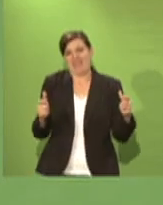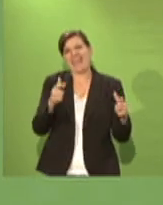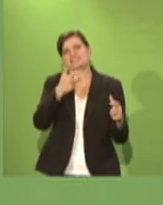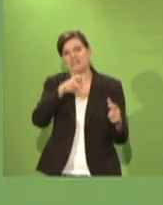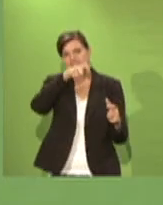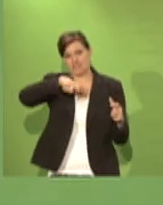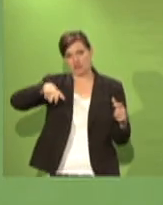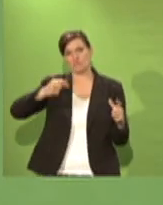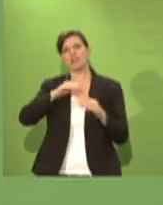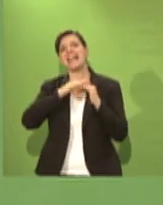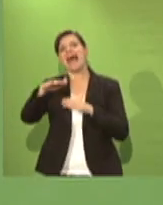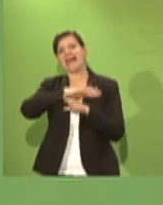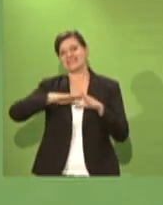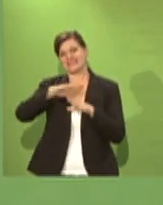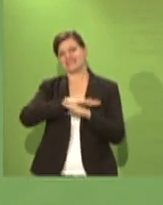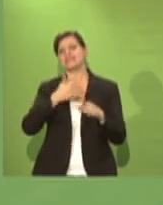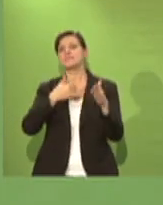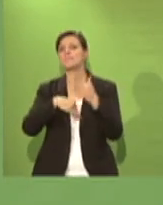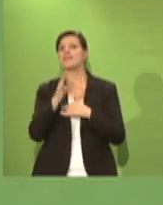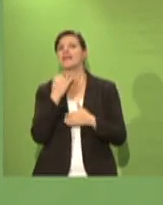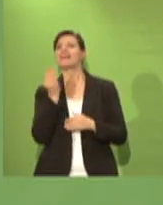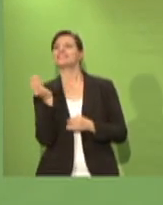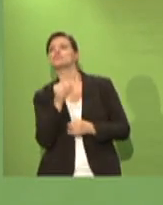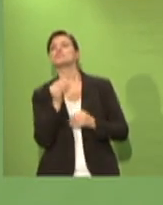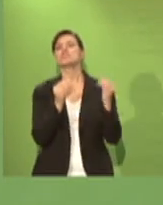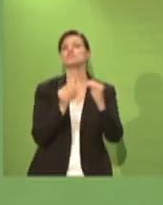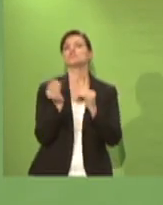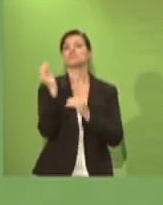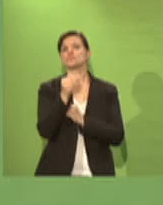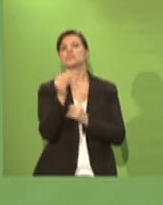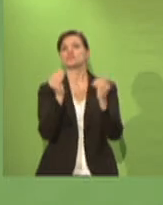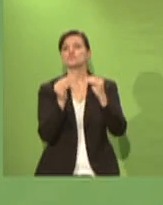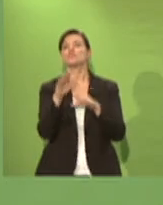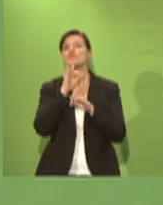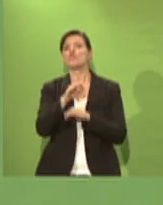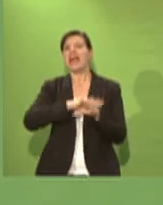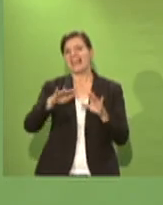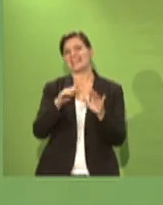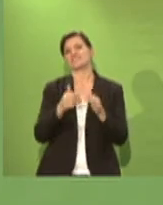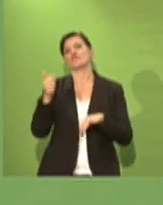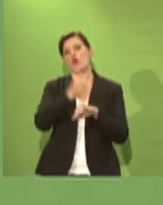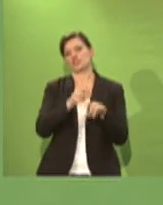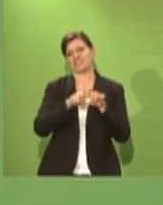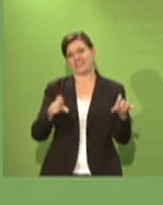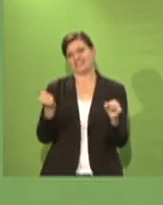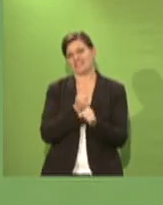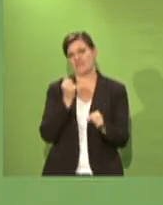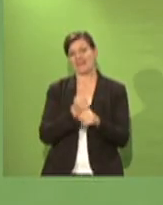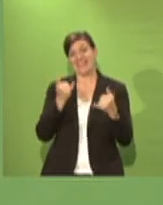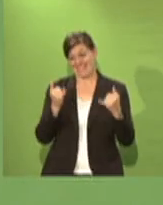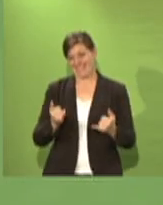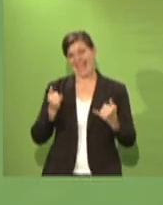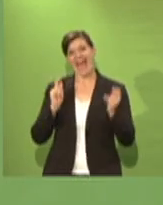ländlichen Bereich die Möglichkeit, uns auch mit einzubringen in der Landesvorstandsarbeit. Auch der Antrag, der heute